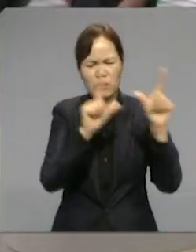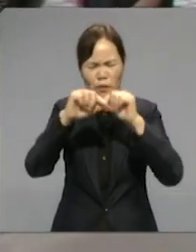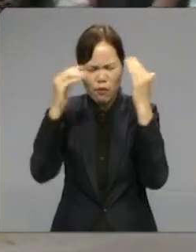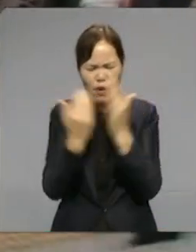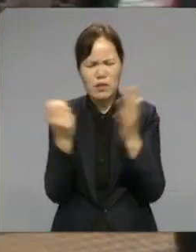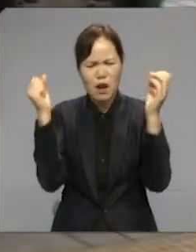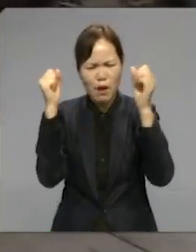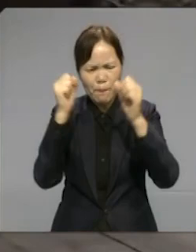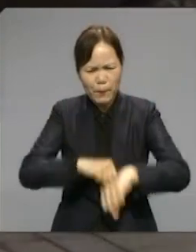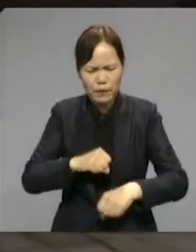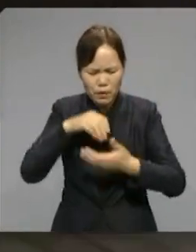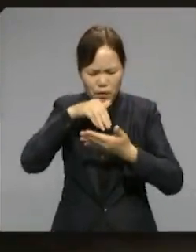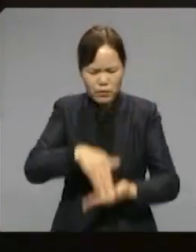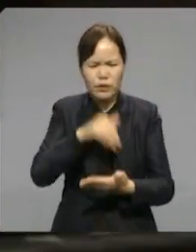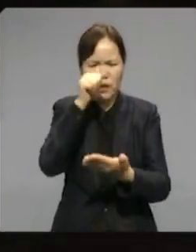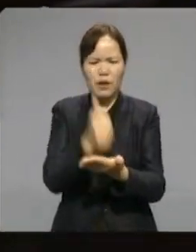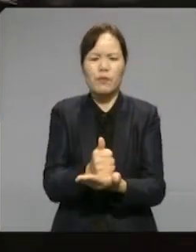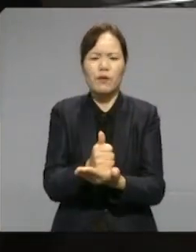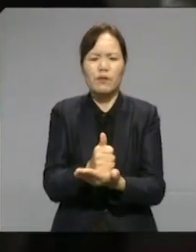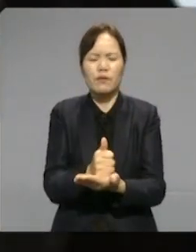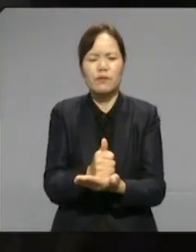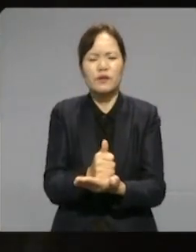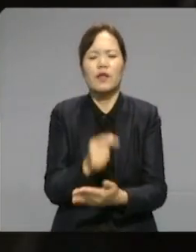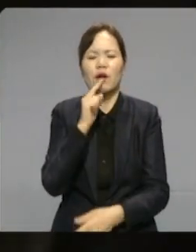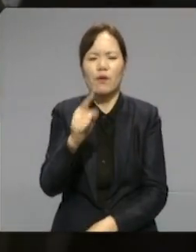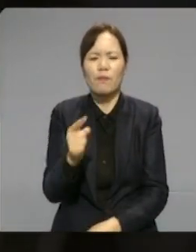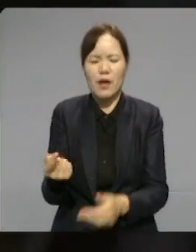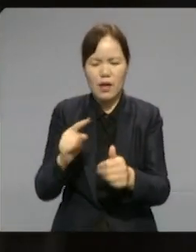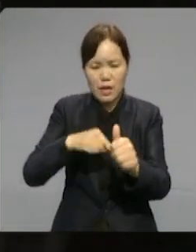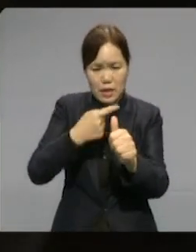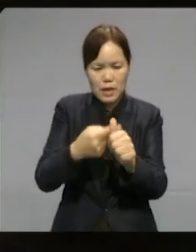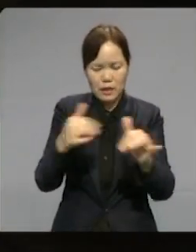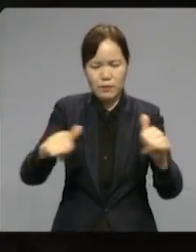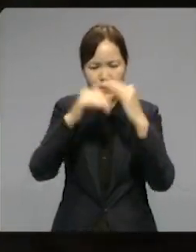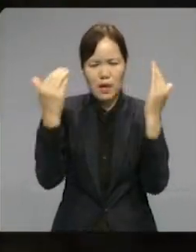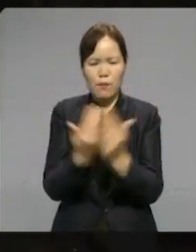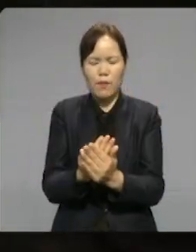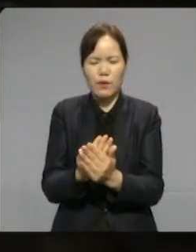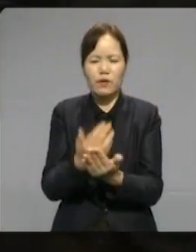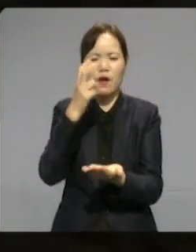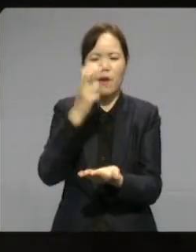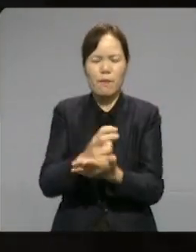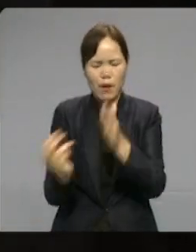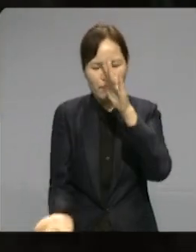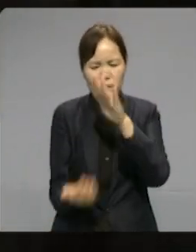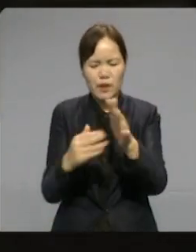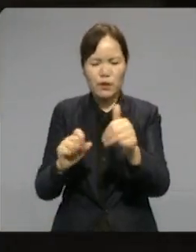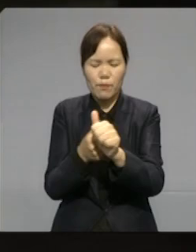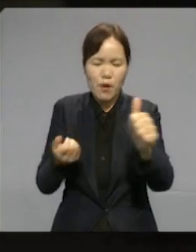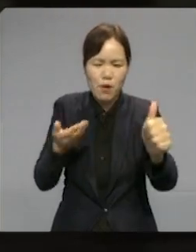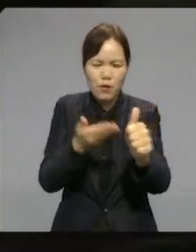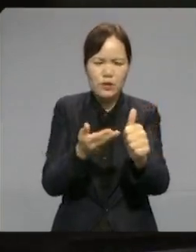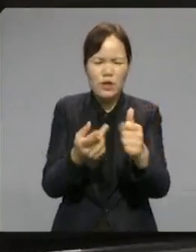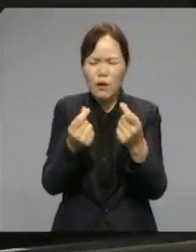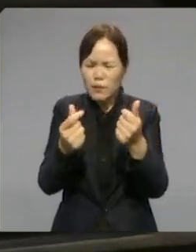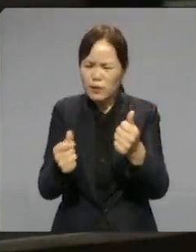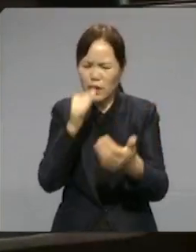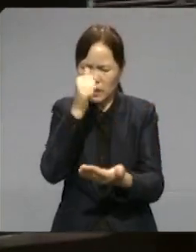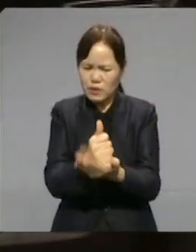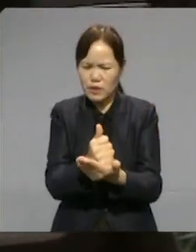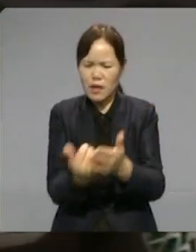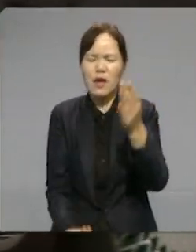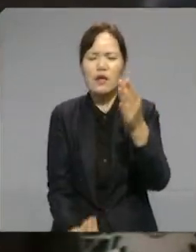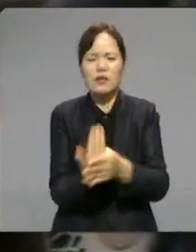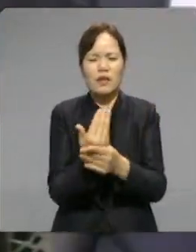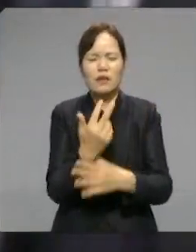무너뜨리는 악질적인 중대 범죄라며 가담자 전원에게 법정 최고형 처벌이 되도록 해 유사 범죄가 발붙일 수